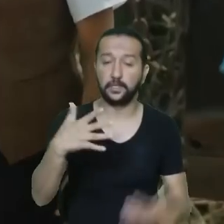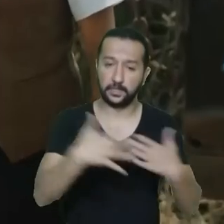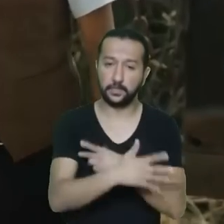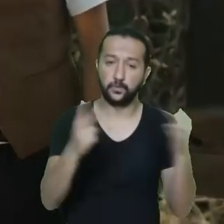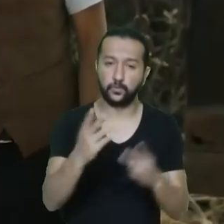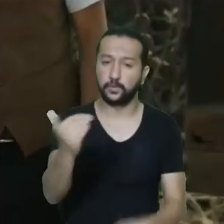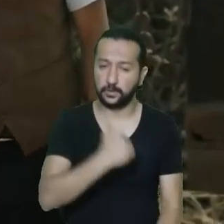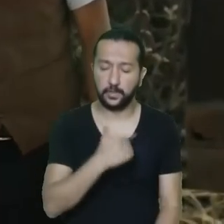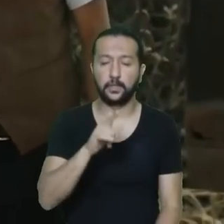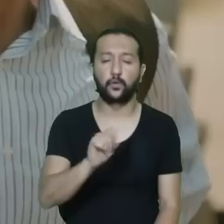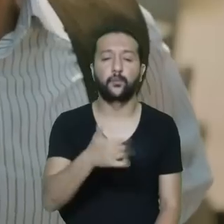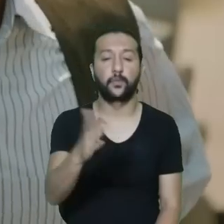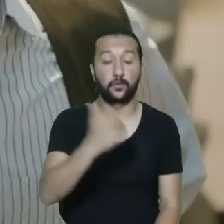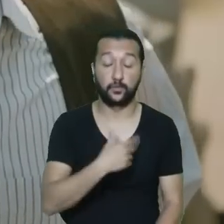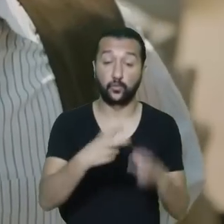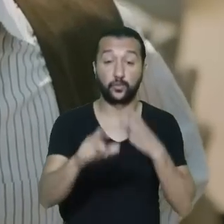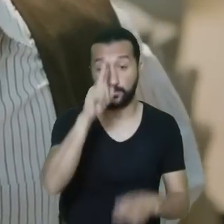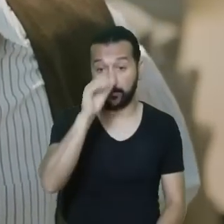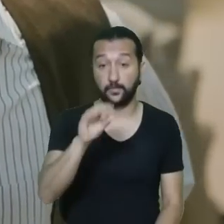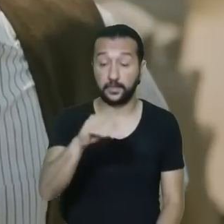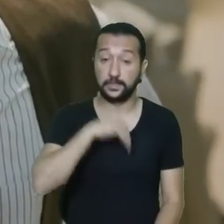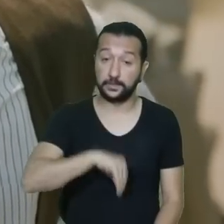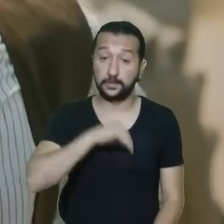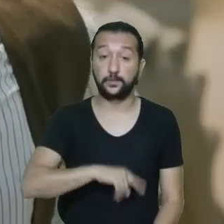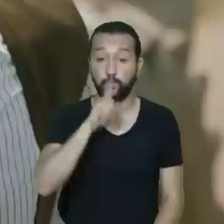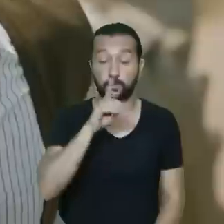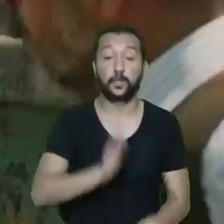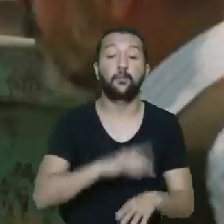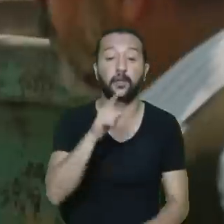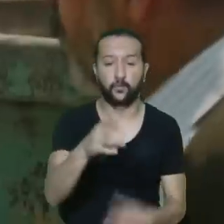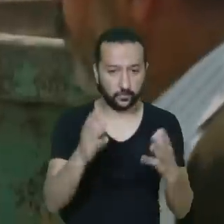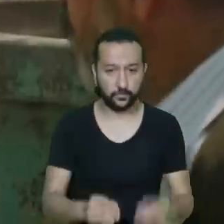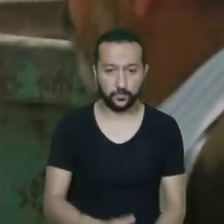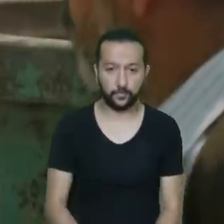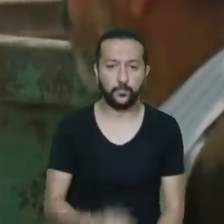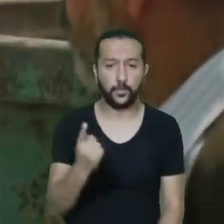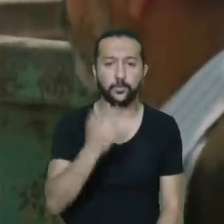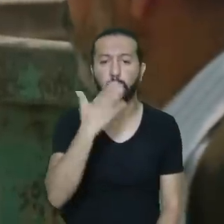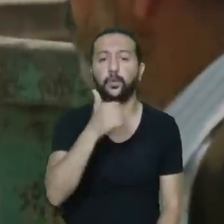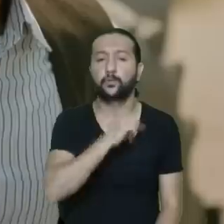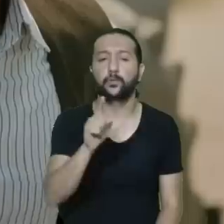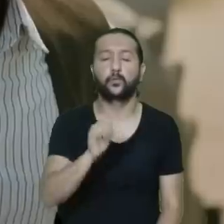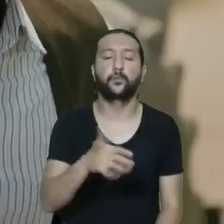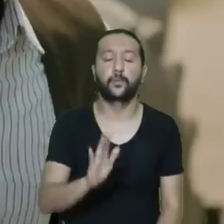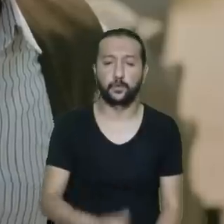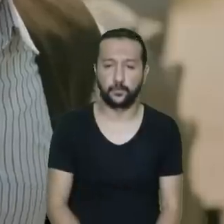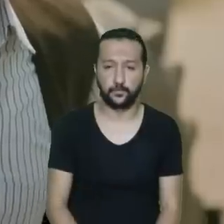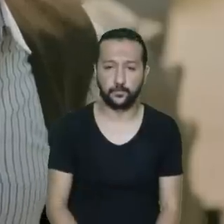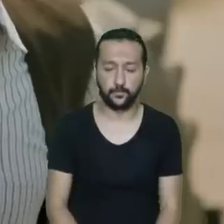gece gündüz hiç çekinme. Darılırım vallahi. Öyle içeye içeye şey etme olur mu? Yok bir şey etmem Cavi abi.